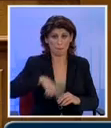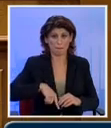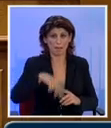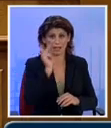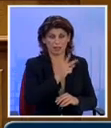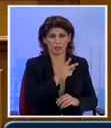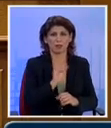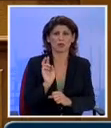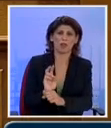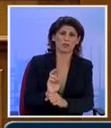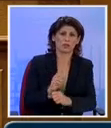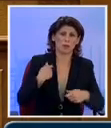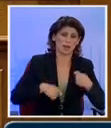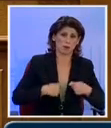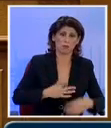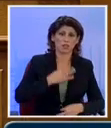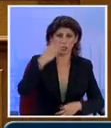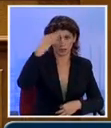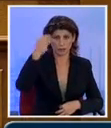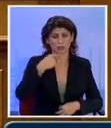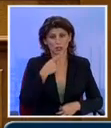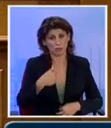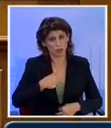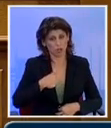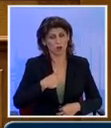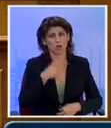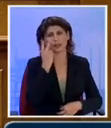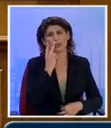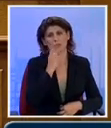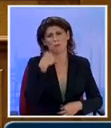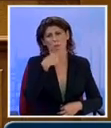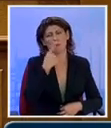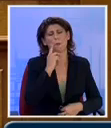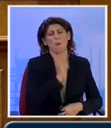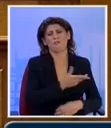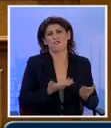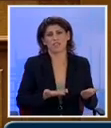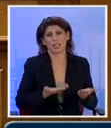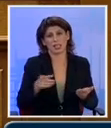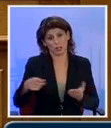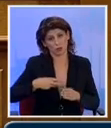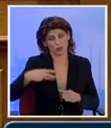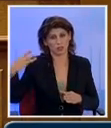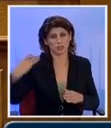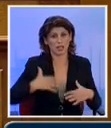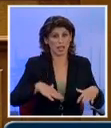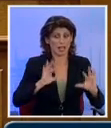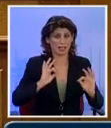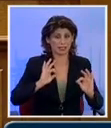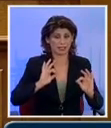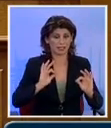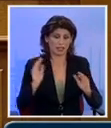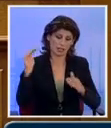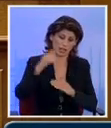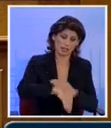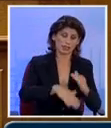τον αφήσω παραπονούμενο τον κύριο Τσίπρα, να πω και εγώ τη δική μου μομφή προς το ΣΥΡΙΖΑ. Ξεκίνησε να ανατρέψει την